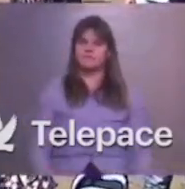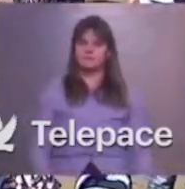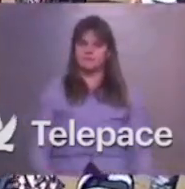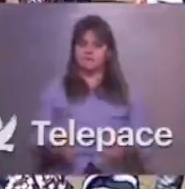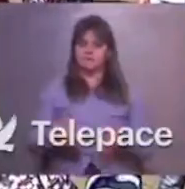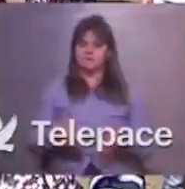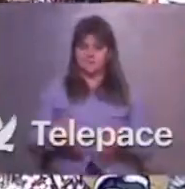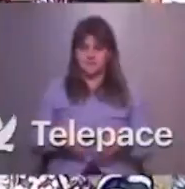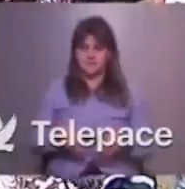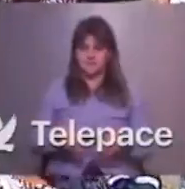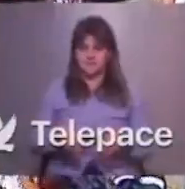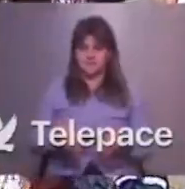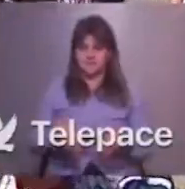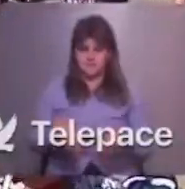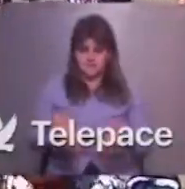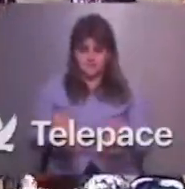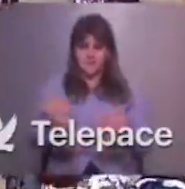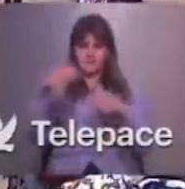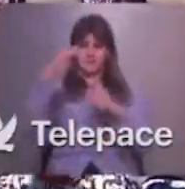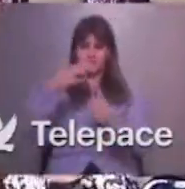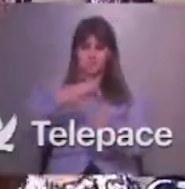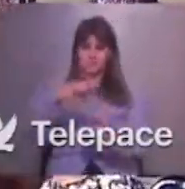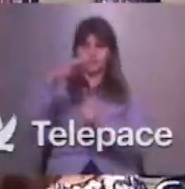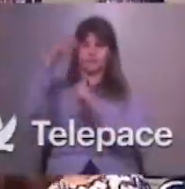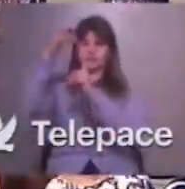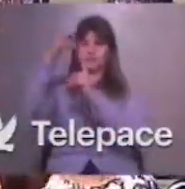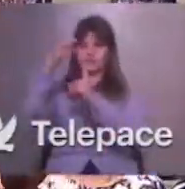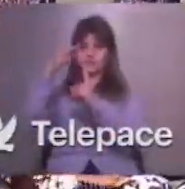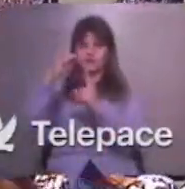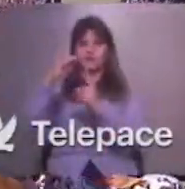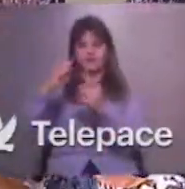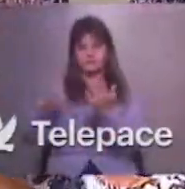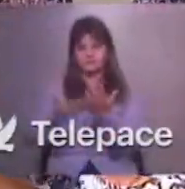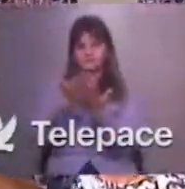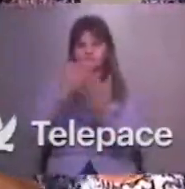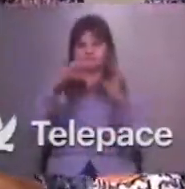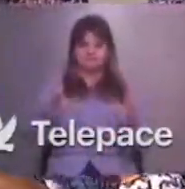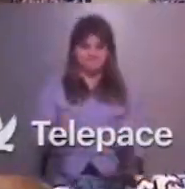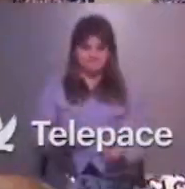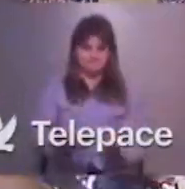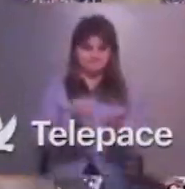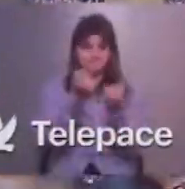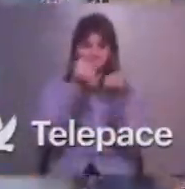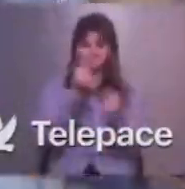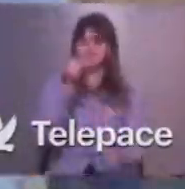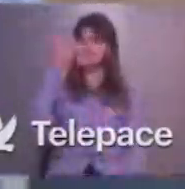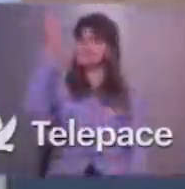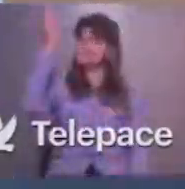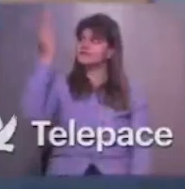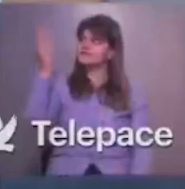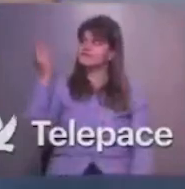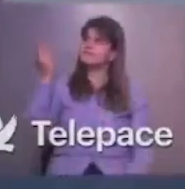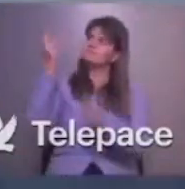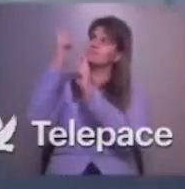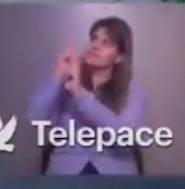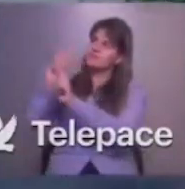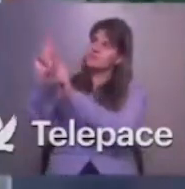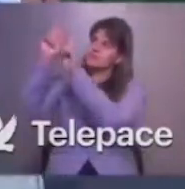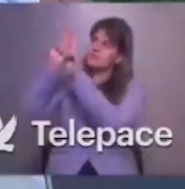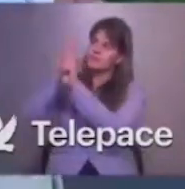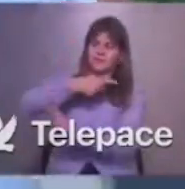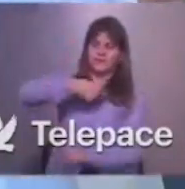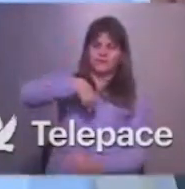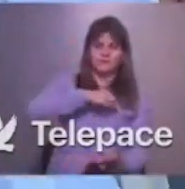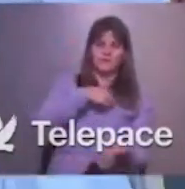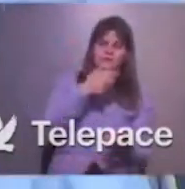l'immagine possa vedere, abbracciare tutti i suoi figli, tutti i